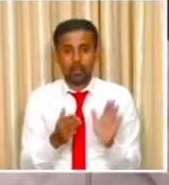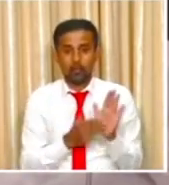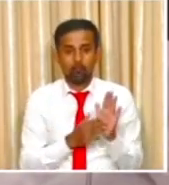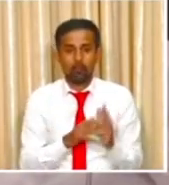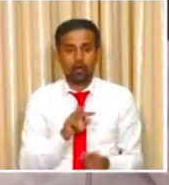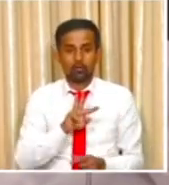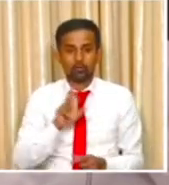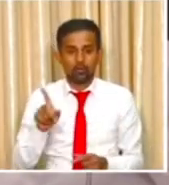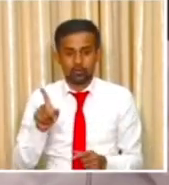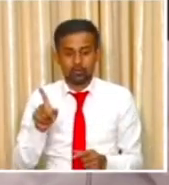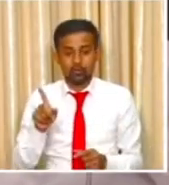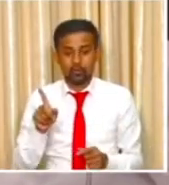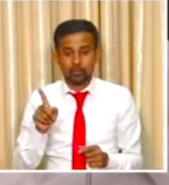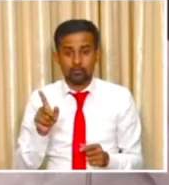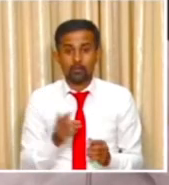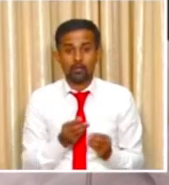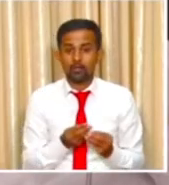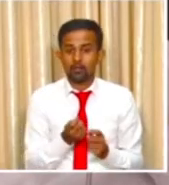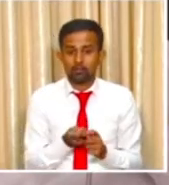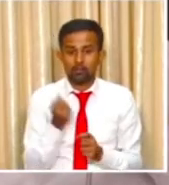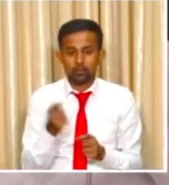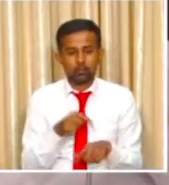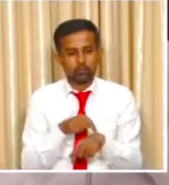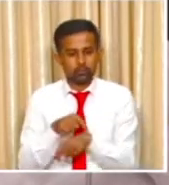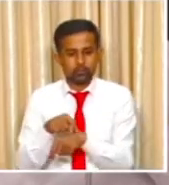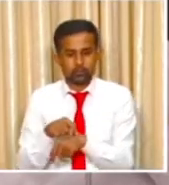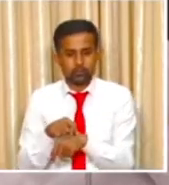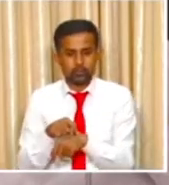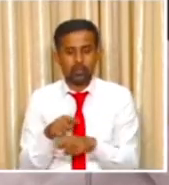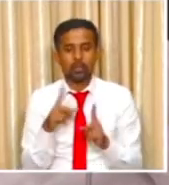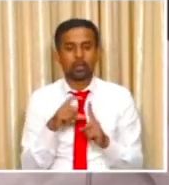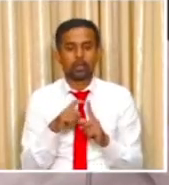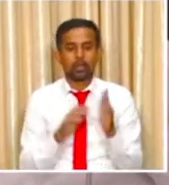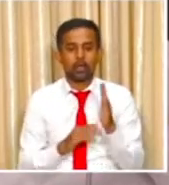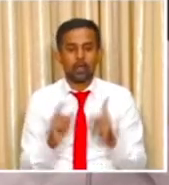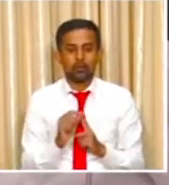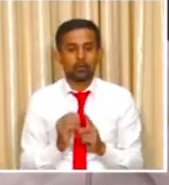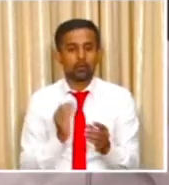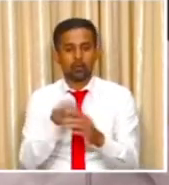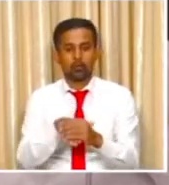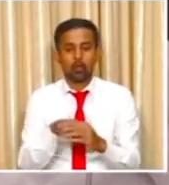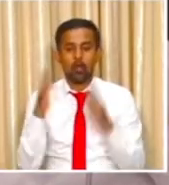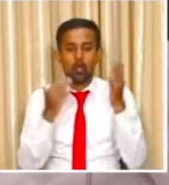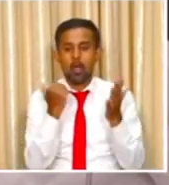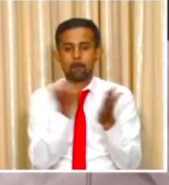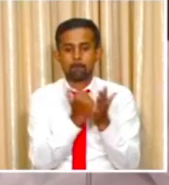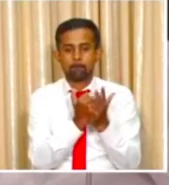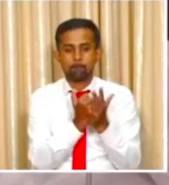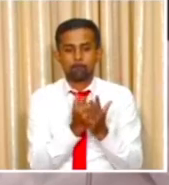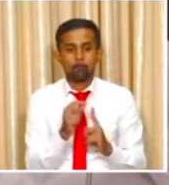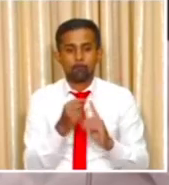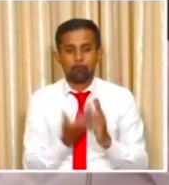मातुतिस्सकवेनकं ये प्रतिपादन लबादीम पमावेच्च निसा अध्यापन अमात्यांशे मेदिहत्वेला लोकबैंकुवे